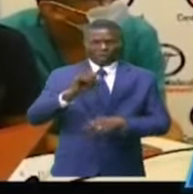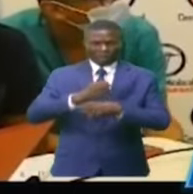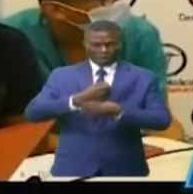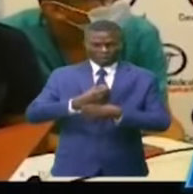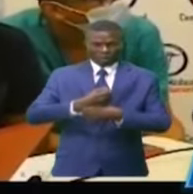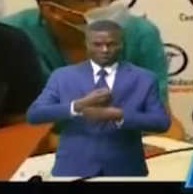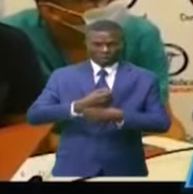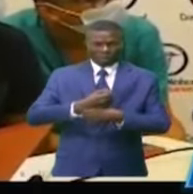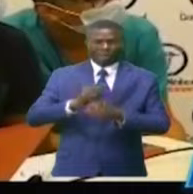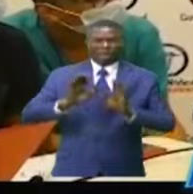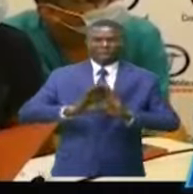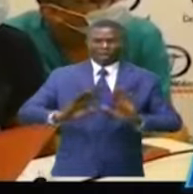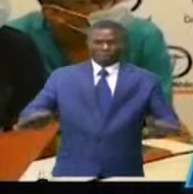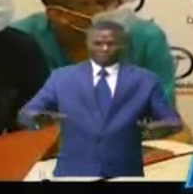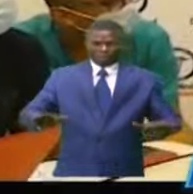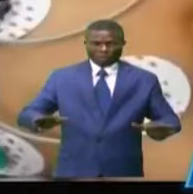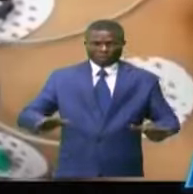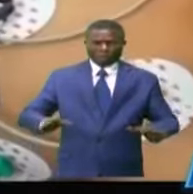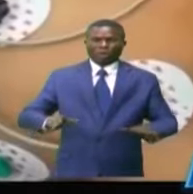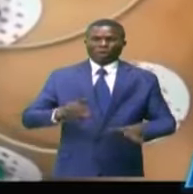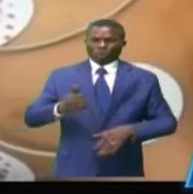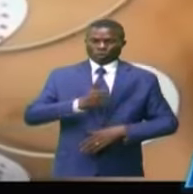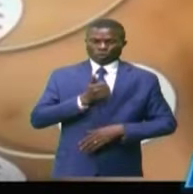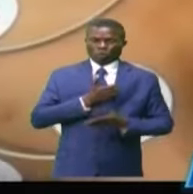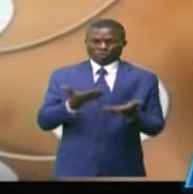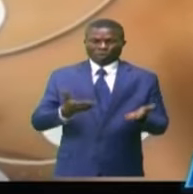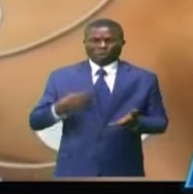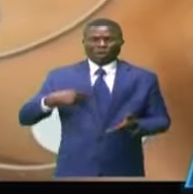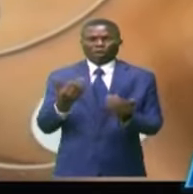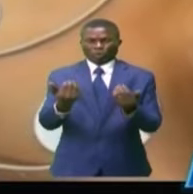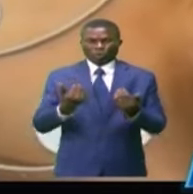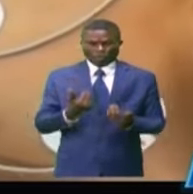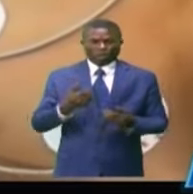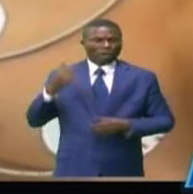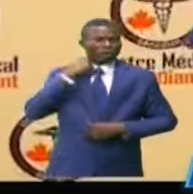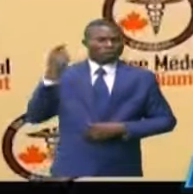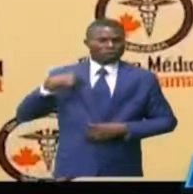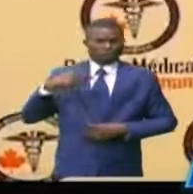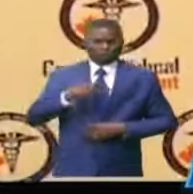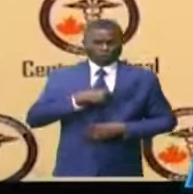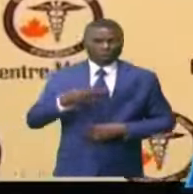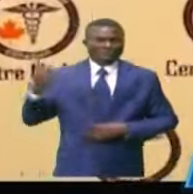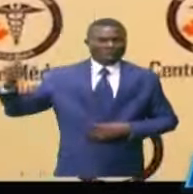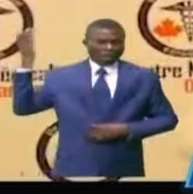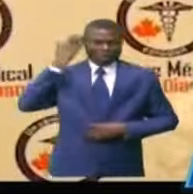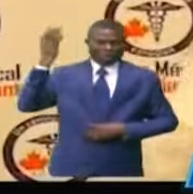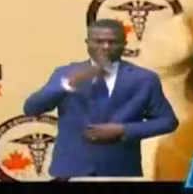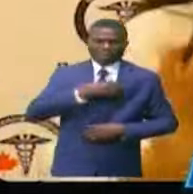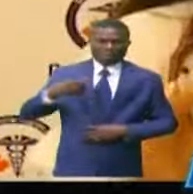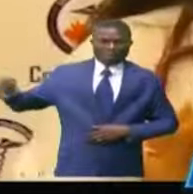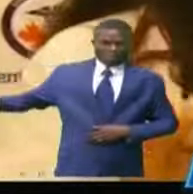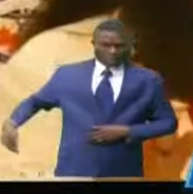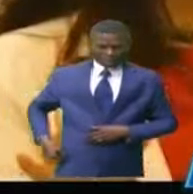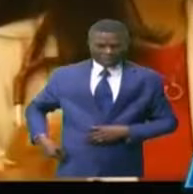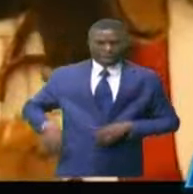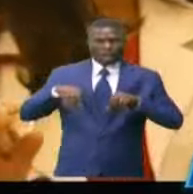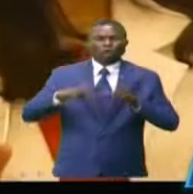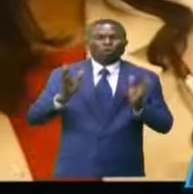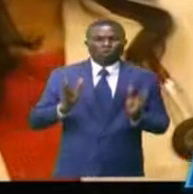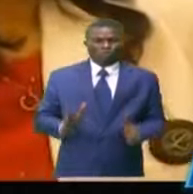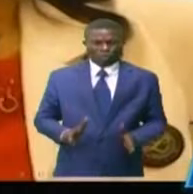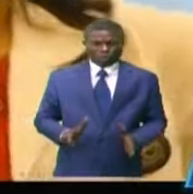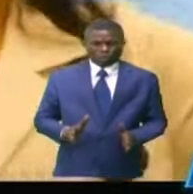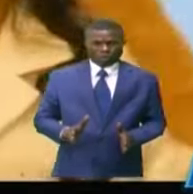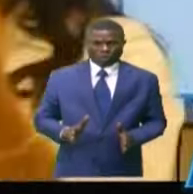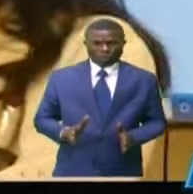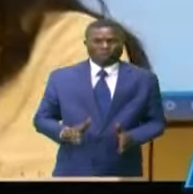de la capacité locale. Nous voulons que nos médecins, nos infirmiers, nos perfusionnistes congolais